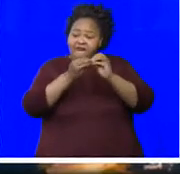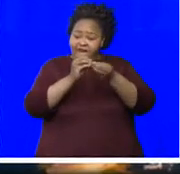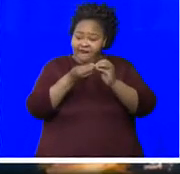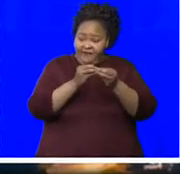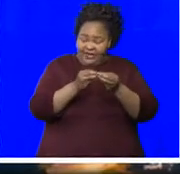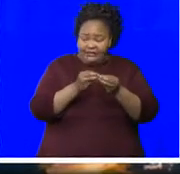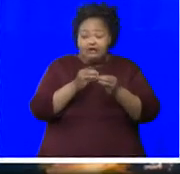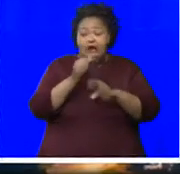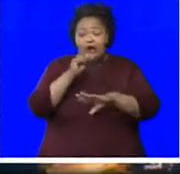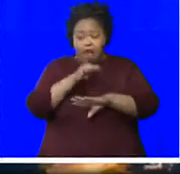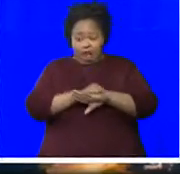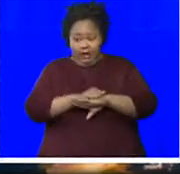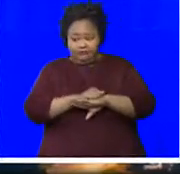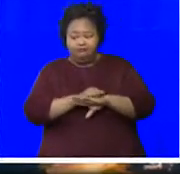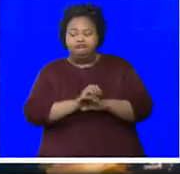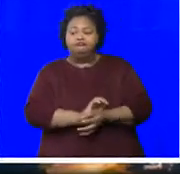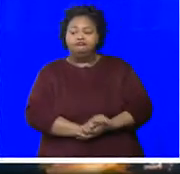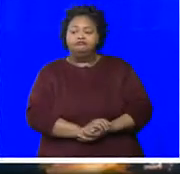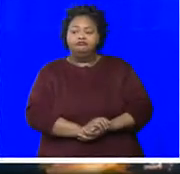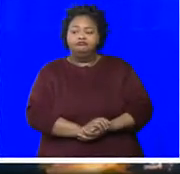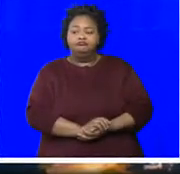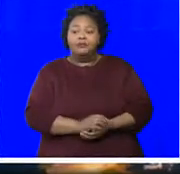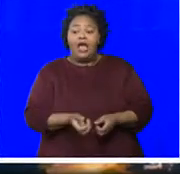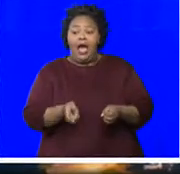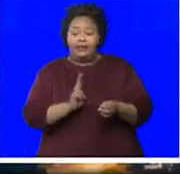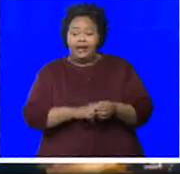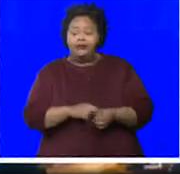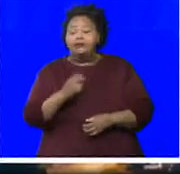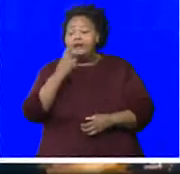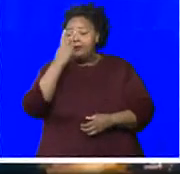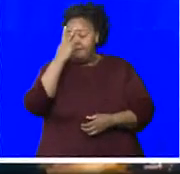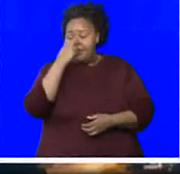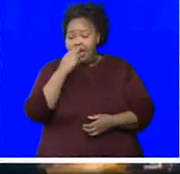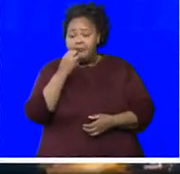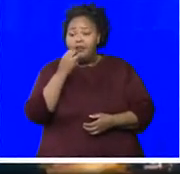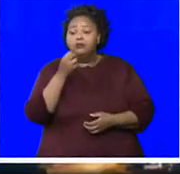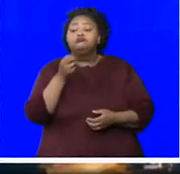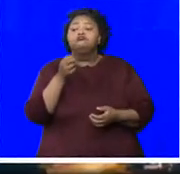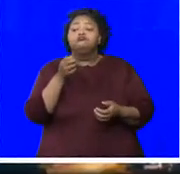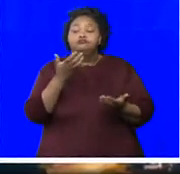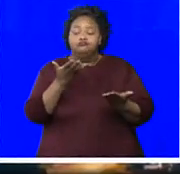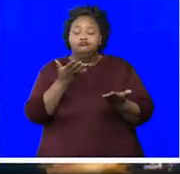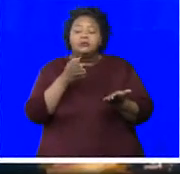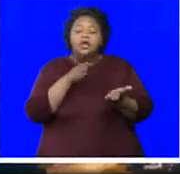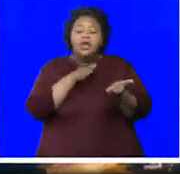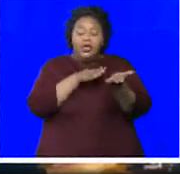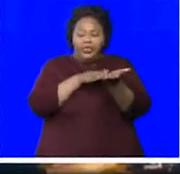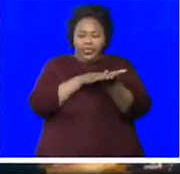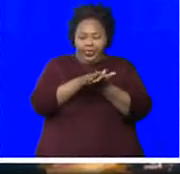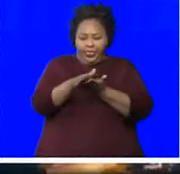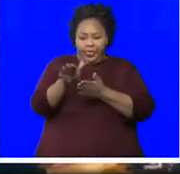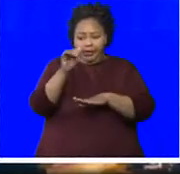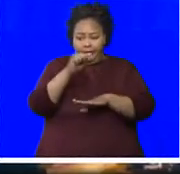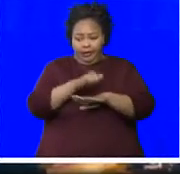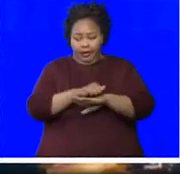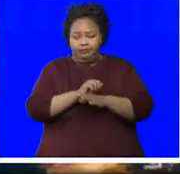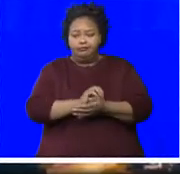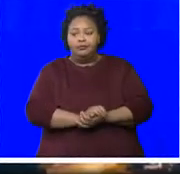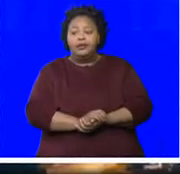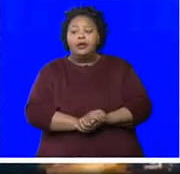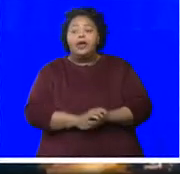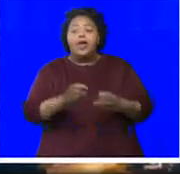kulungisa imigwaco yelive lengasekho esimeni lesikahle nekufaka litiyela kule minye. Loku kucukethwe ngumbiko walelitiko leliwethule